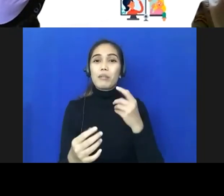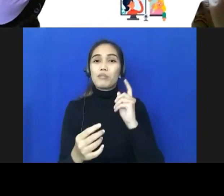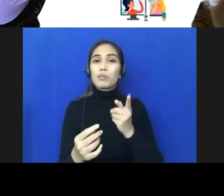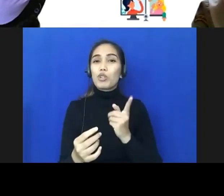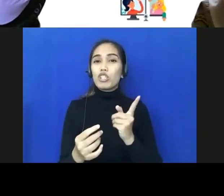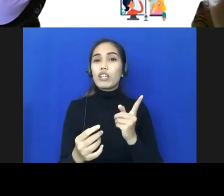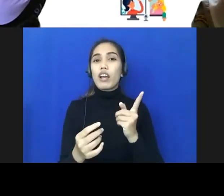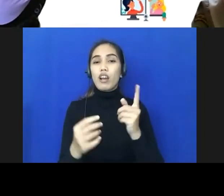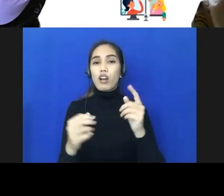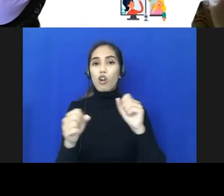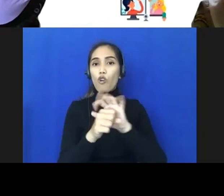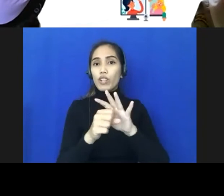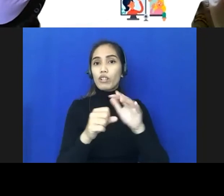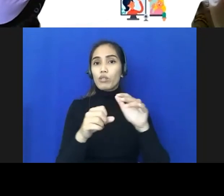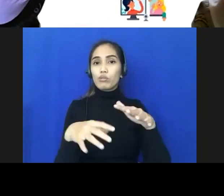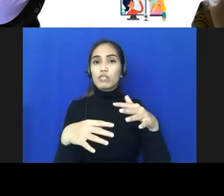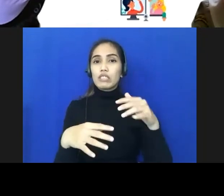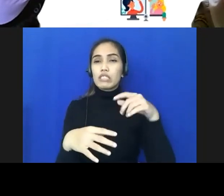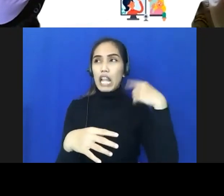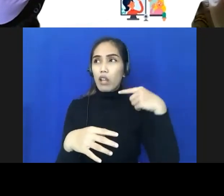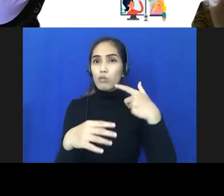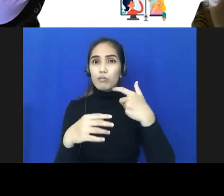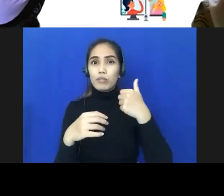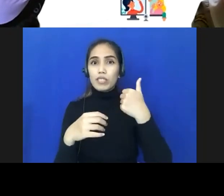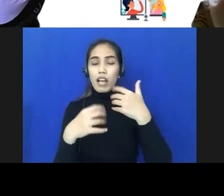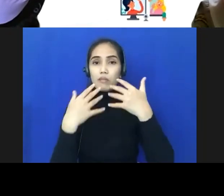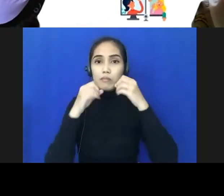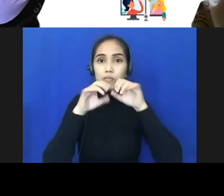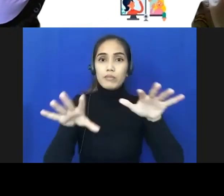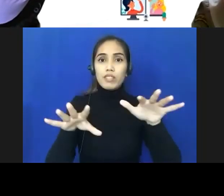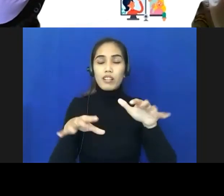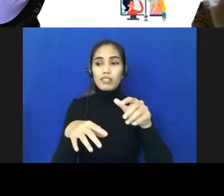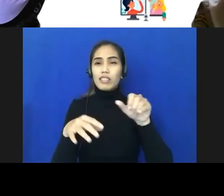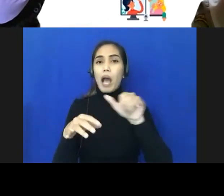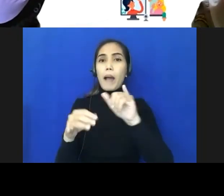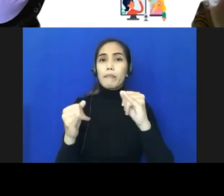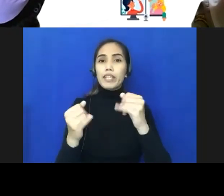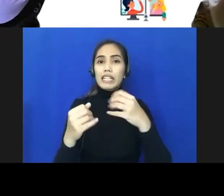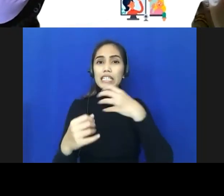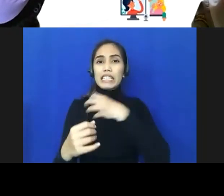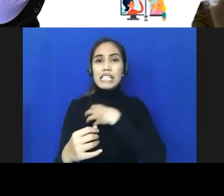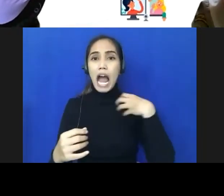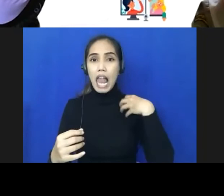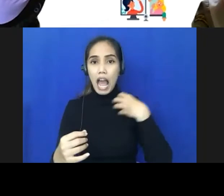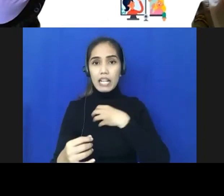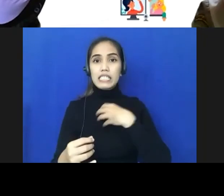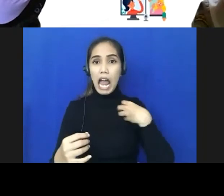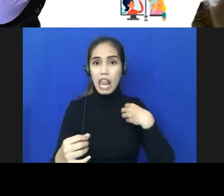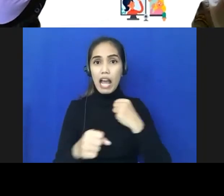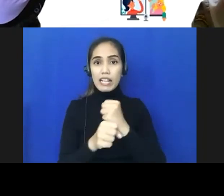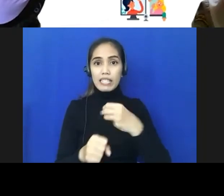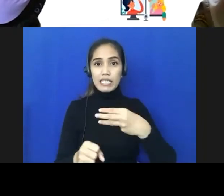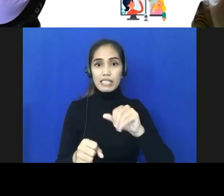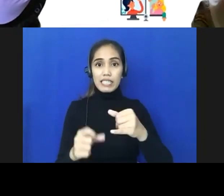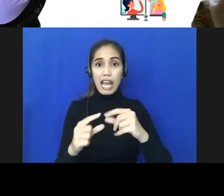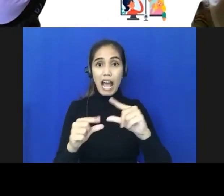rentan terjadinya tanda-tanda pneumonia pada anak ya, atau pneumonia dengan infeksi sekunder pada anak.